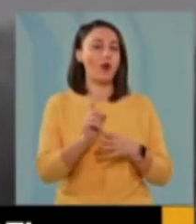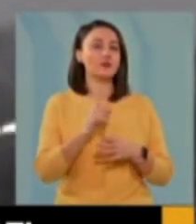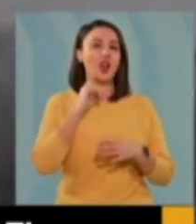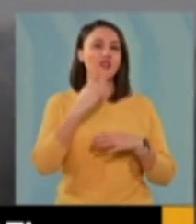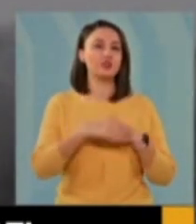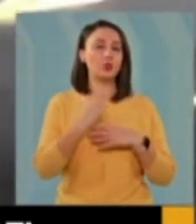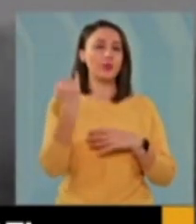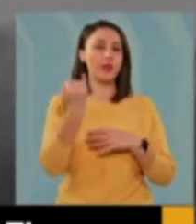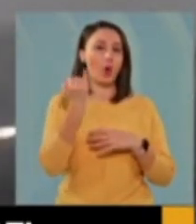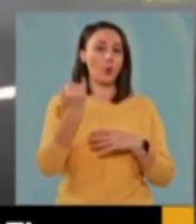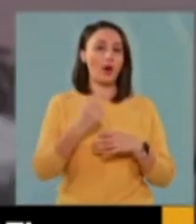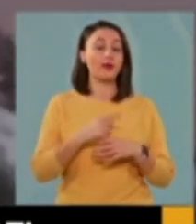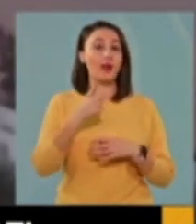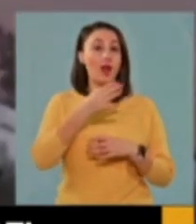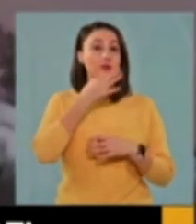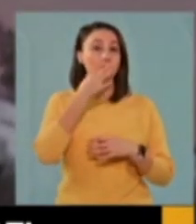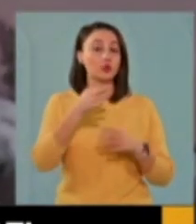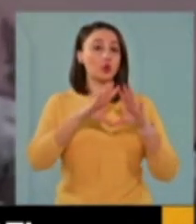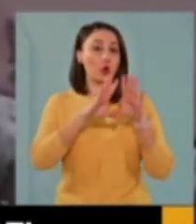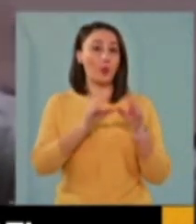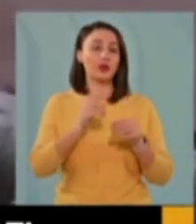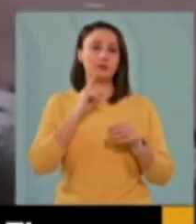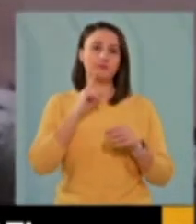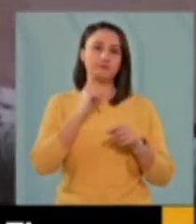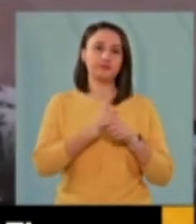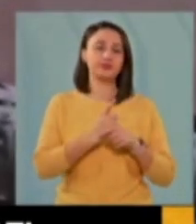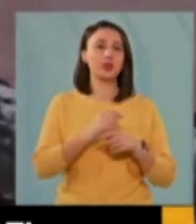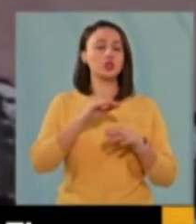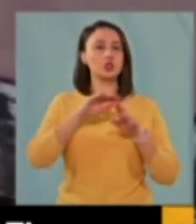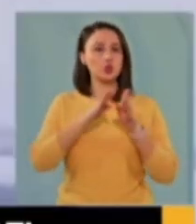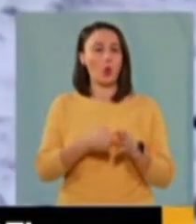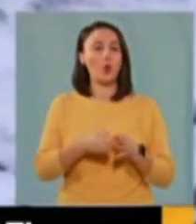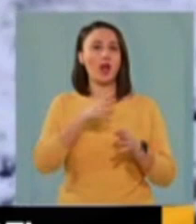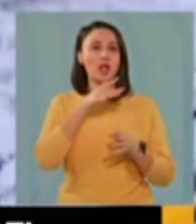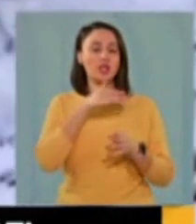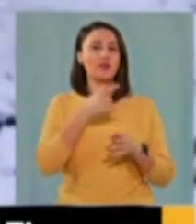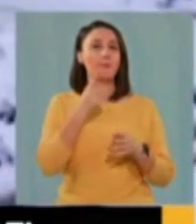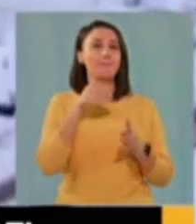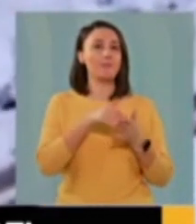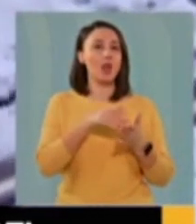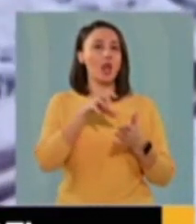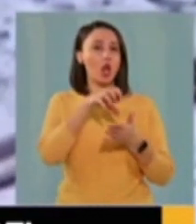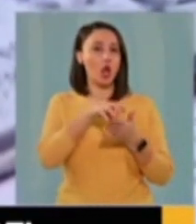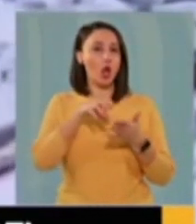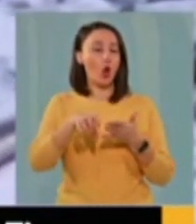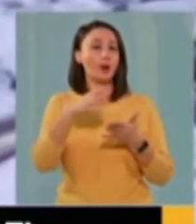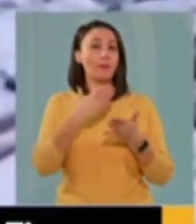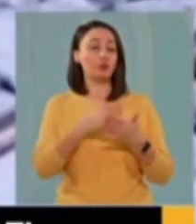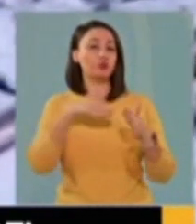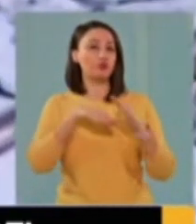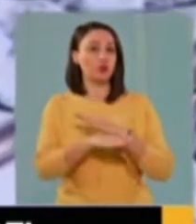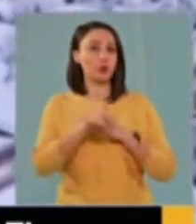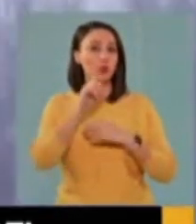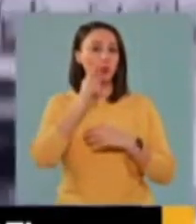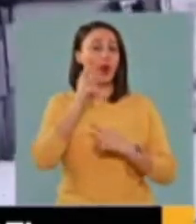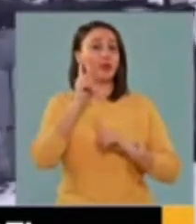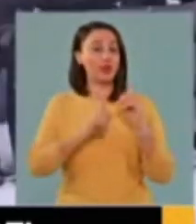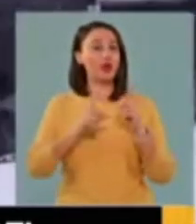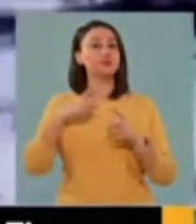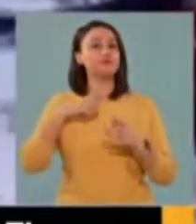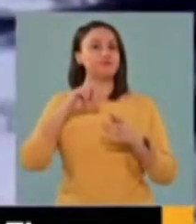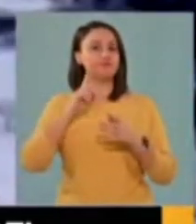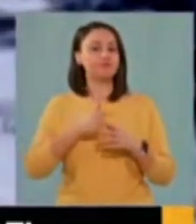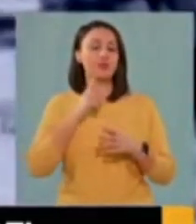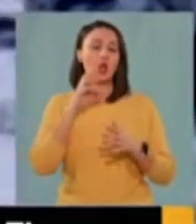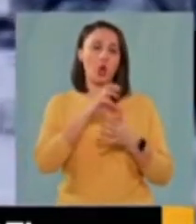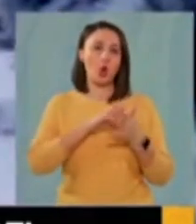lunii ianuarie, Vasile Dâncu declara că România dispune de un stoc de rezervă de câteva mii de locuri pentru refugiații din Ucraina, iar dacă va fi